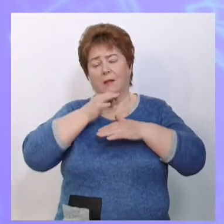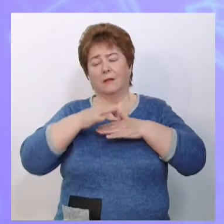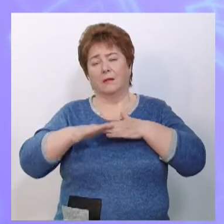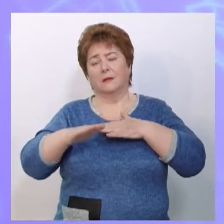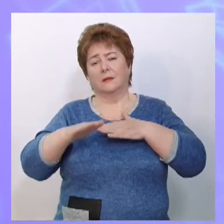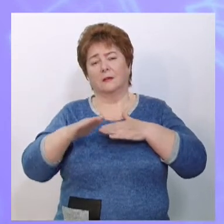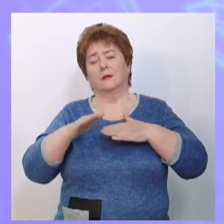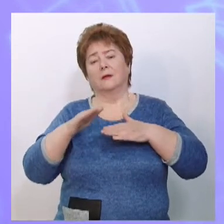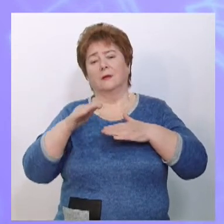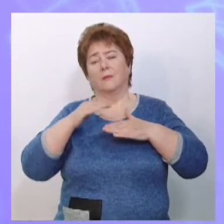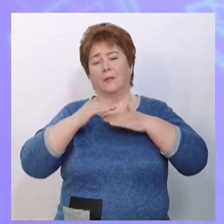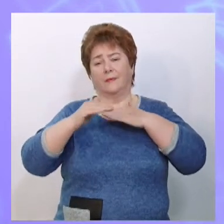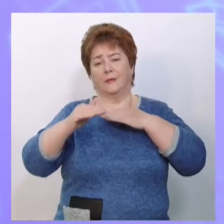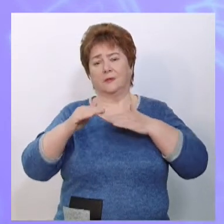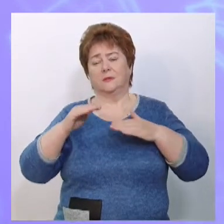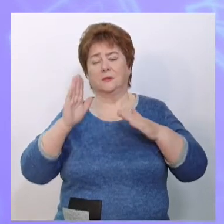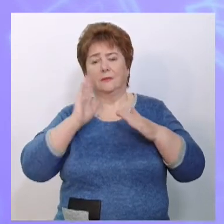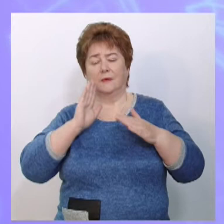падеж, поверхности воды.